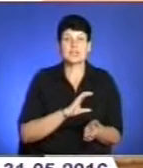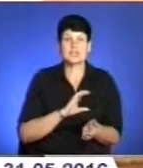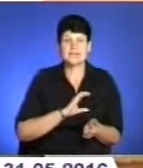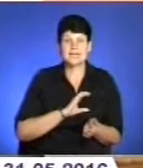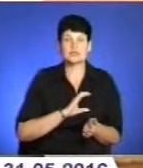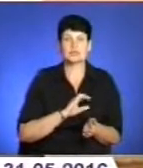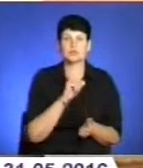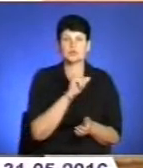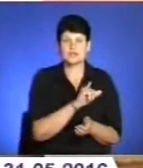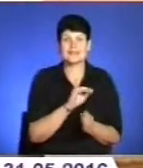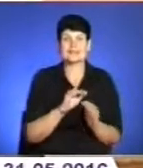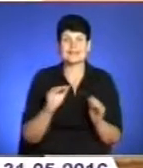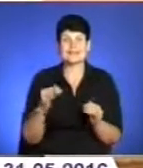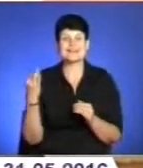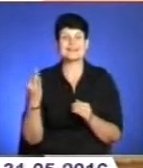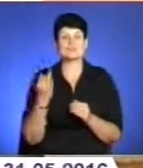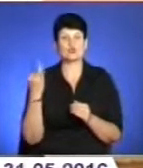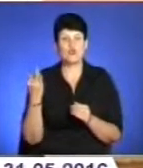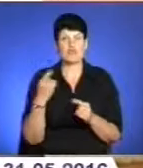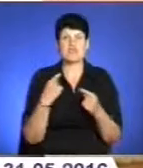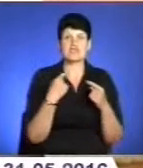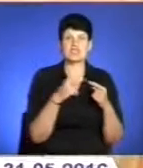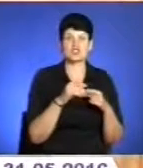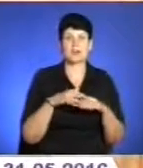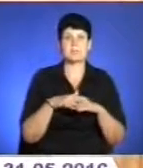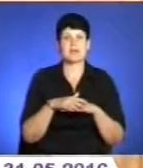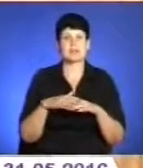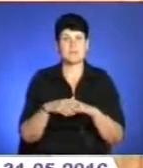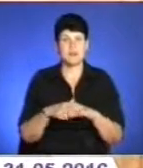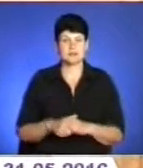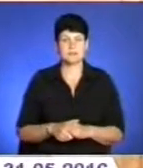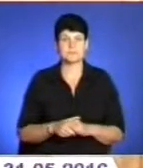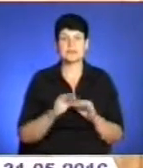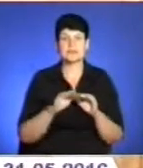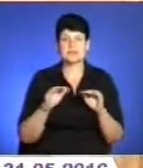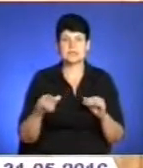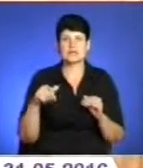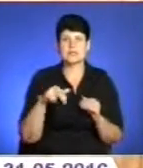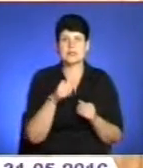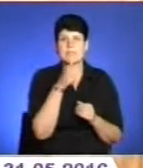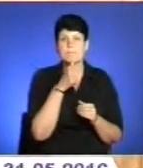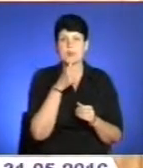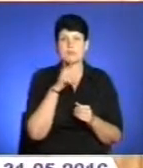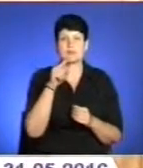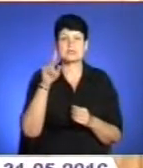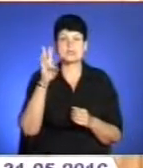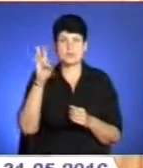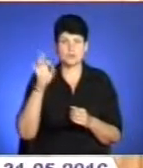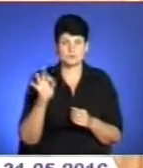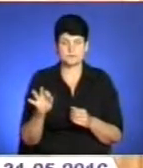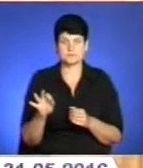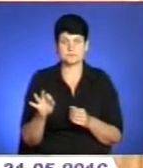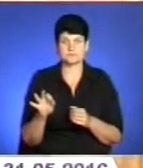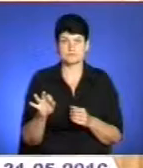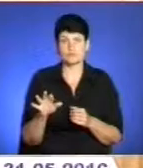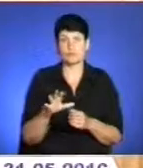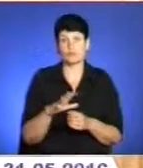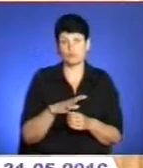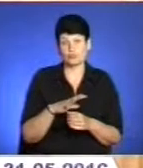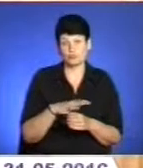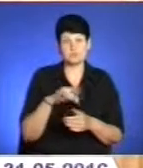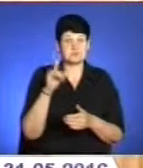аналізуючи українську мову з попереднім роком, діти здали її набагато краще. І, власне, вплинуло на оцінку,